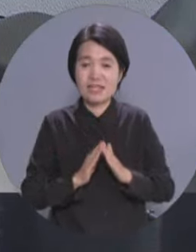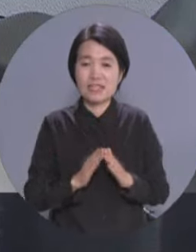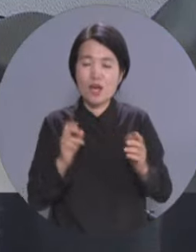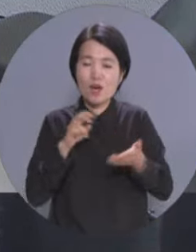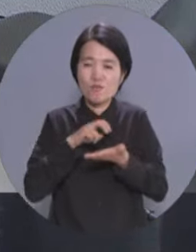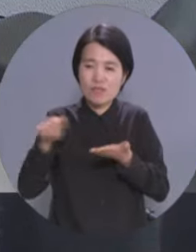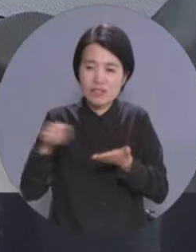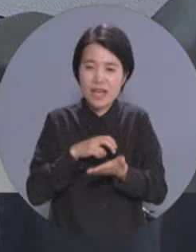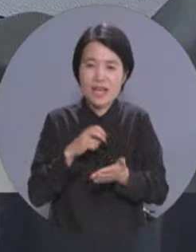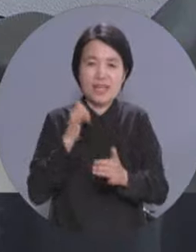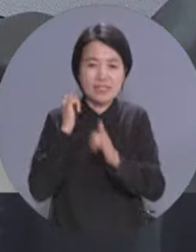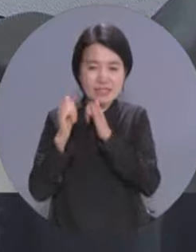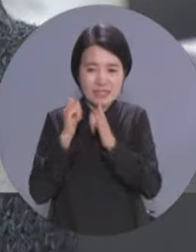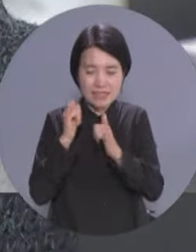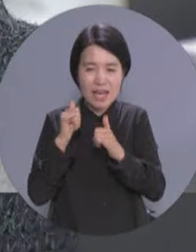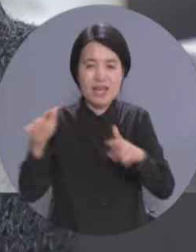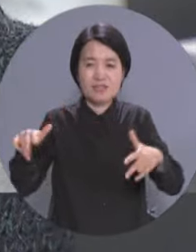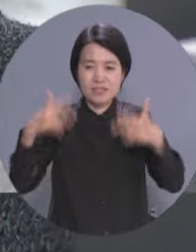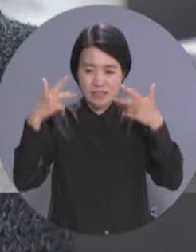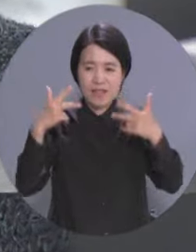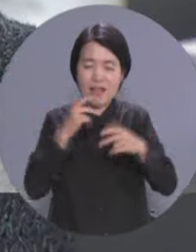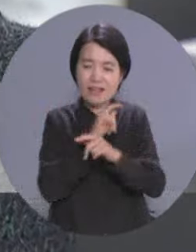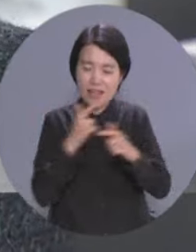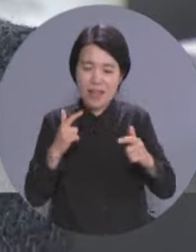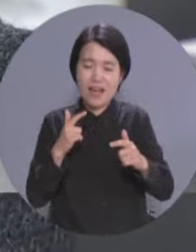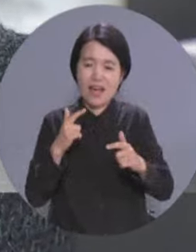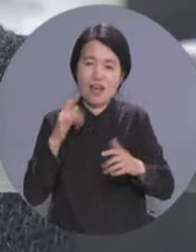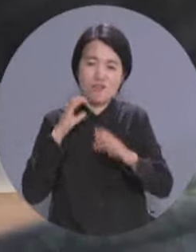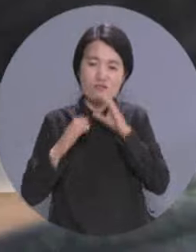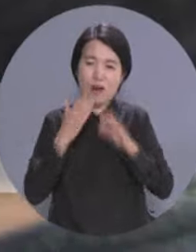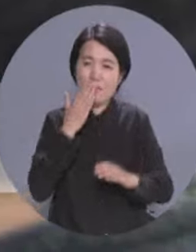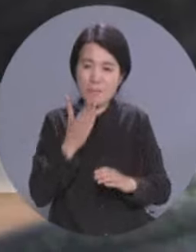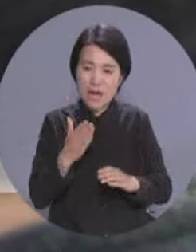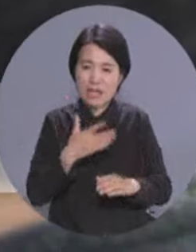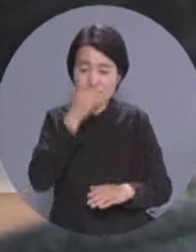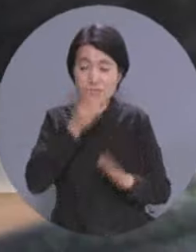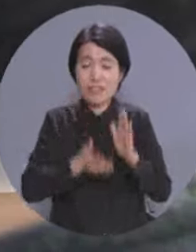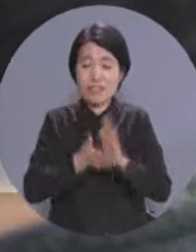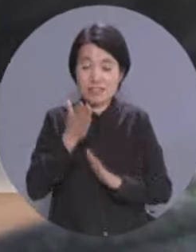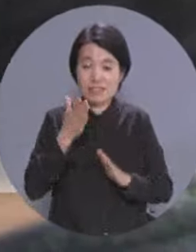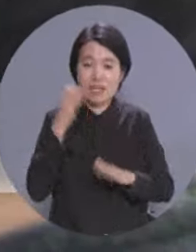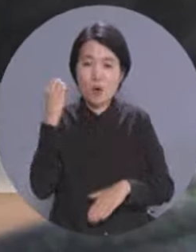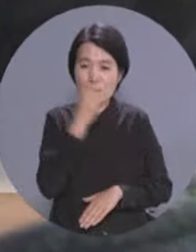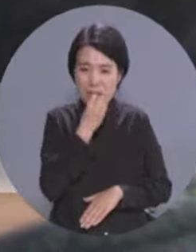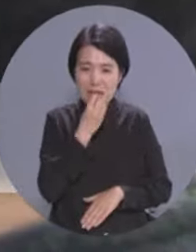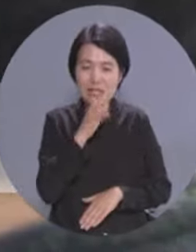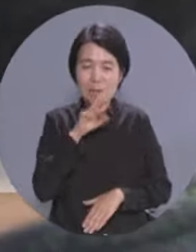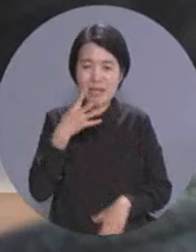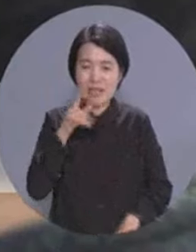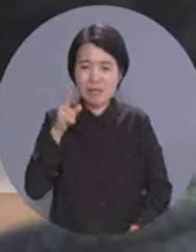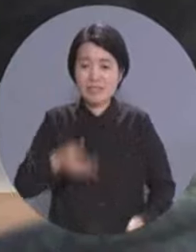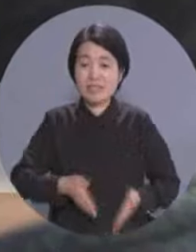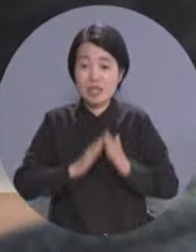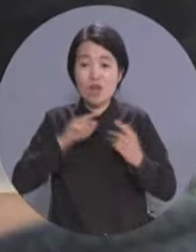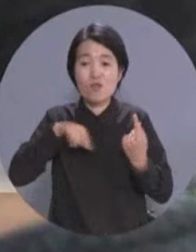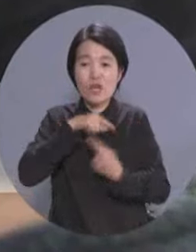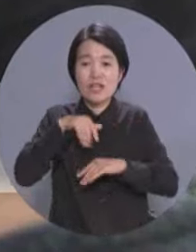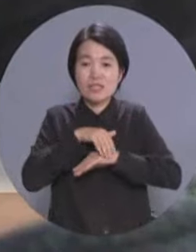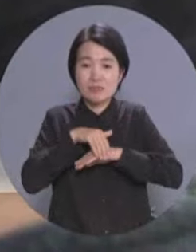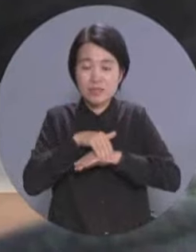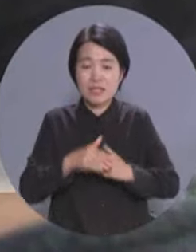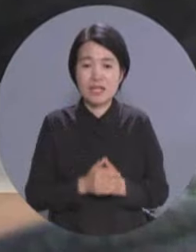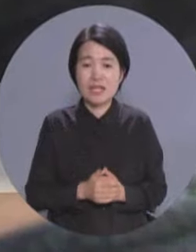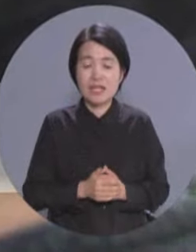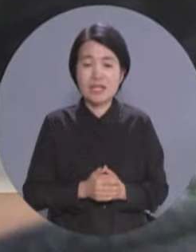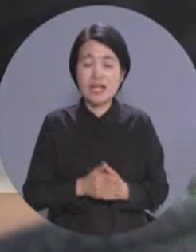문자 음성 화상 대화 등으로 다양한 커뮤니케이션이 가능한 순천시청 메타버스를 구축해 운영합니다